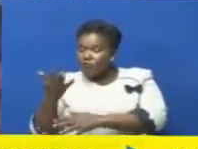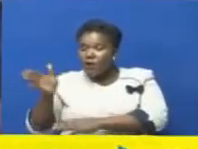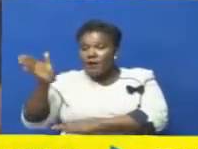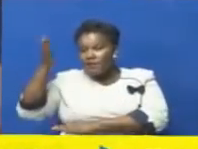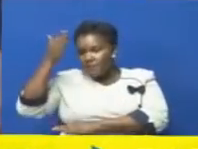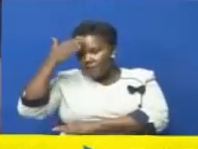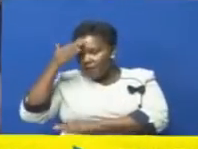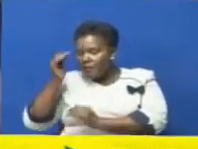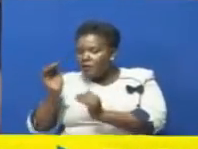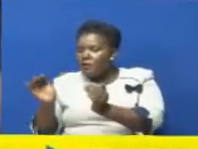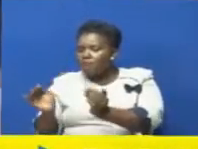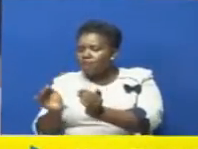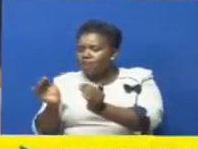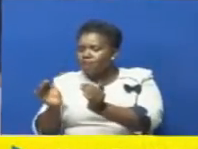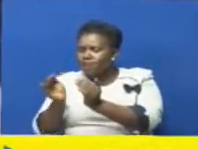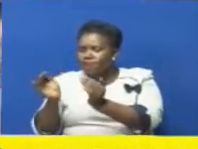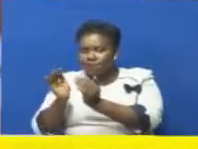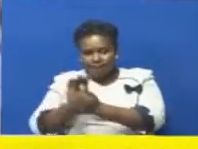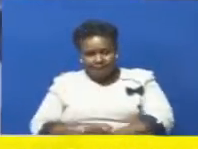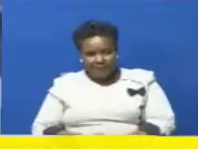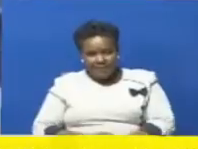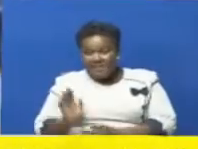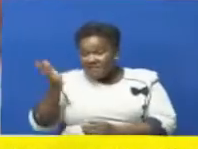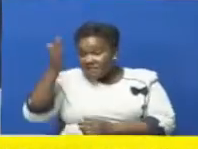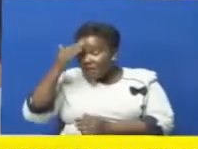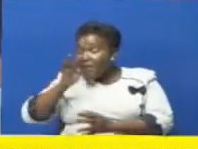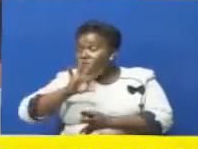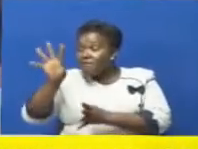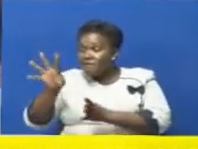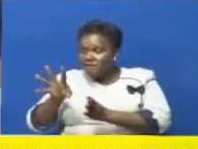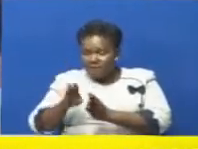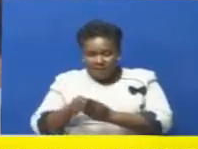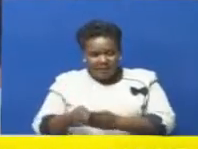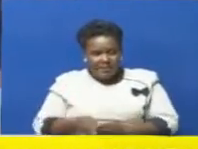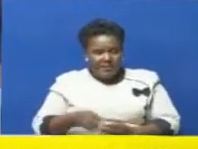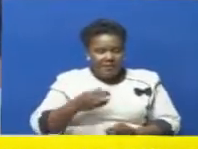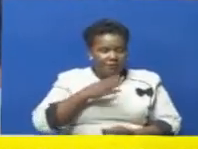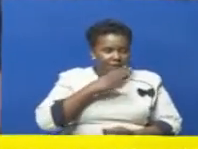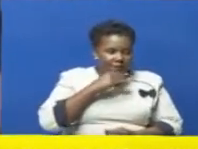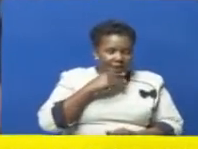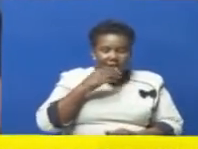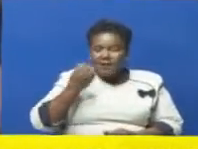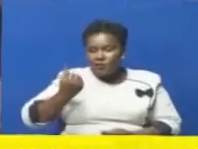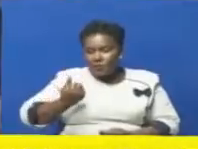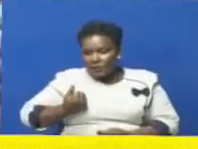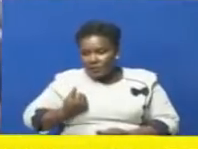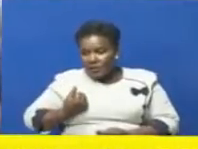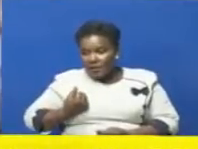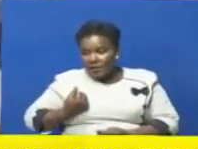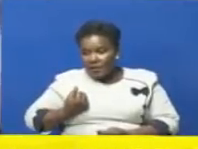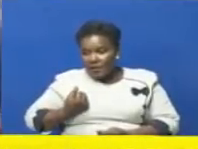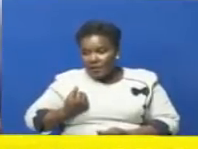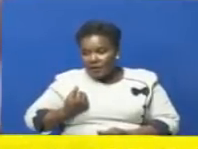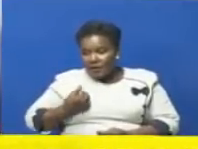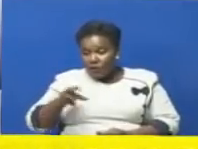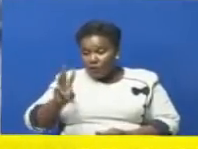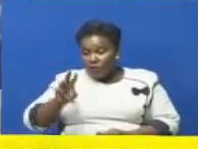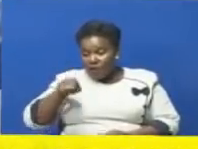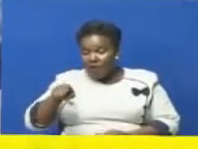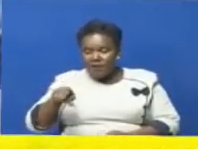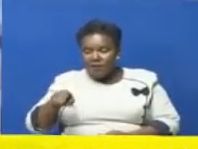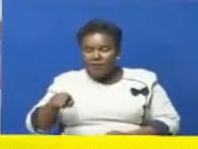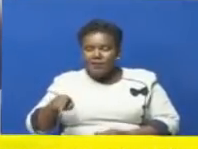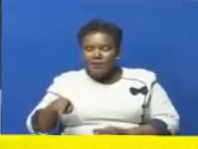tutalea na kukuza vipaji vyote, kwa maana ya kwamba vijana wa kiume na vijana wa kike kwa Kondoa. Kwa tunategemea baada ya ujio